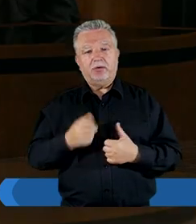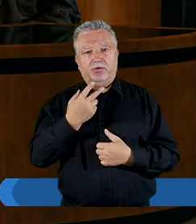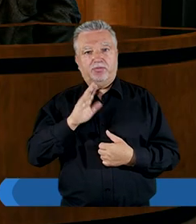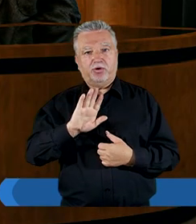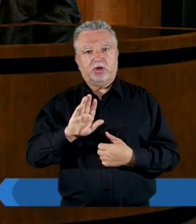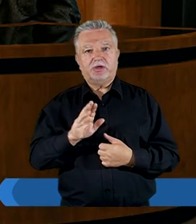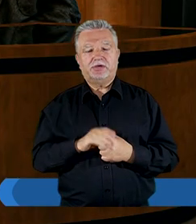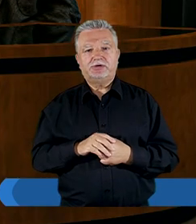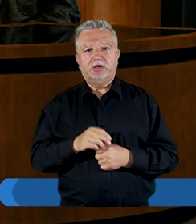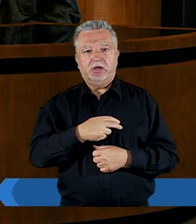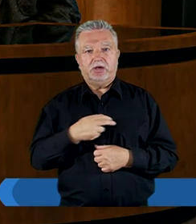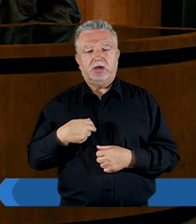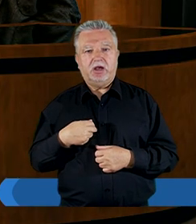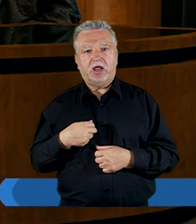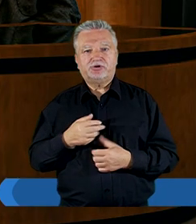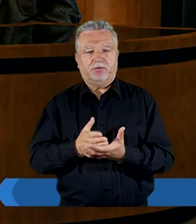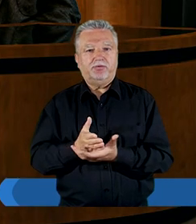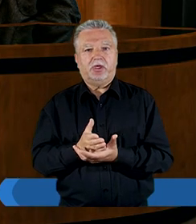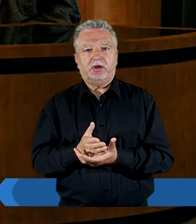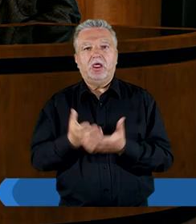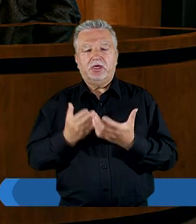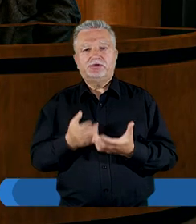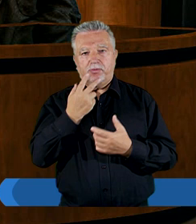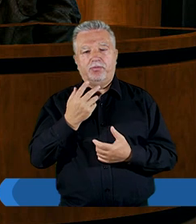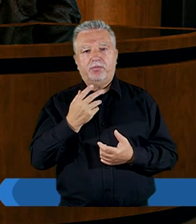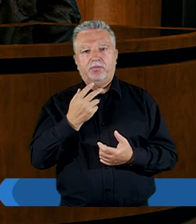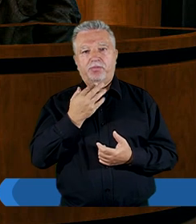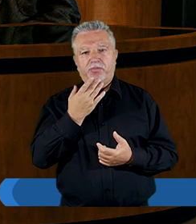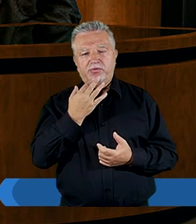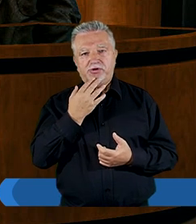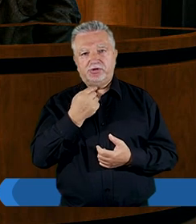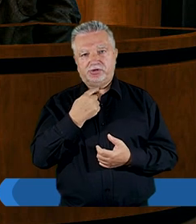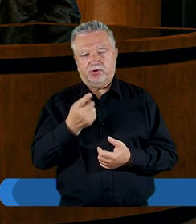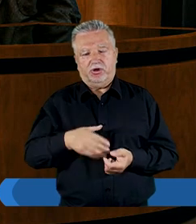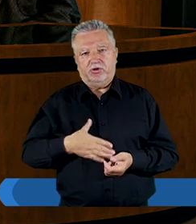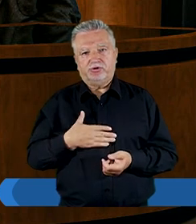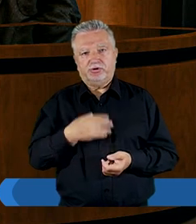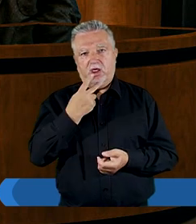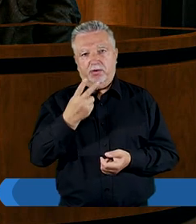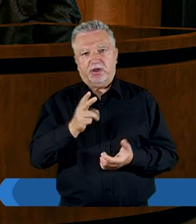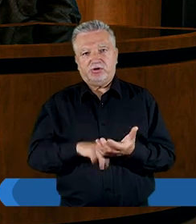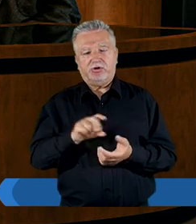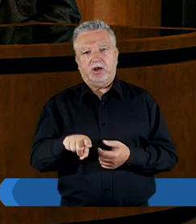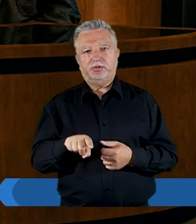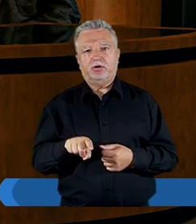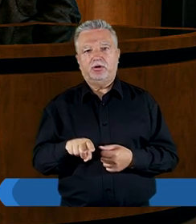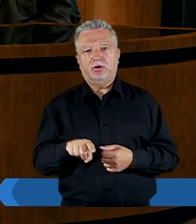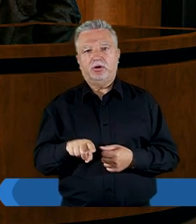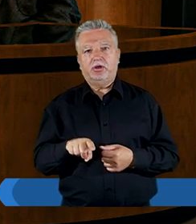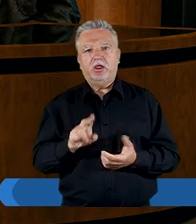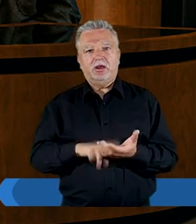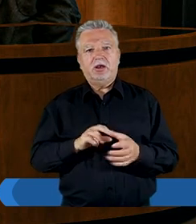oskarżony. Ja może powiem swoje takie jakby odczucie, patrząc na to,